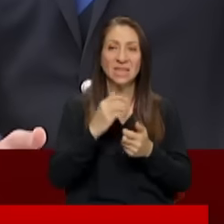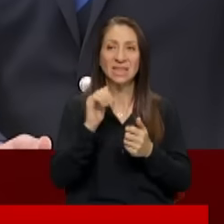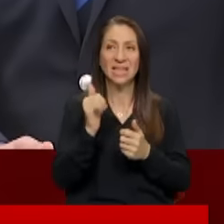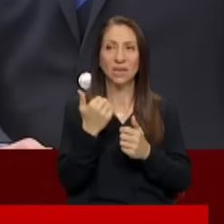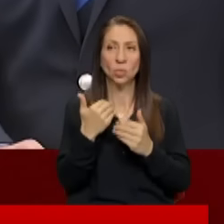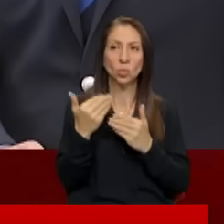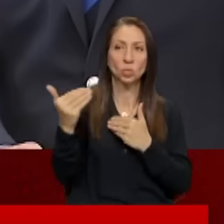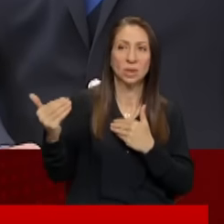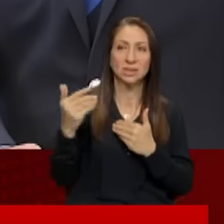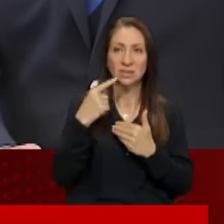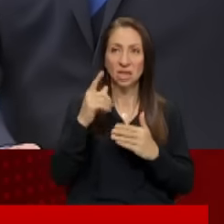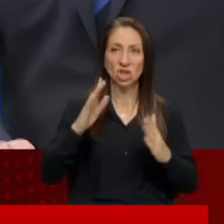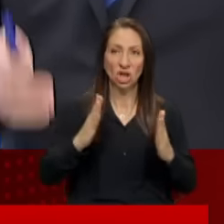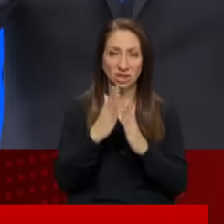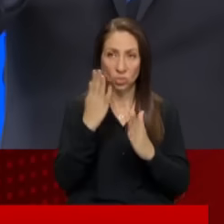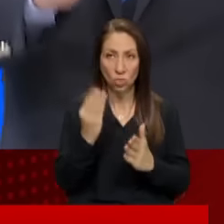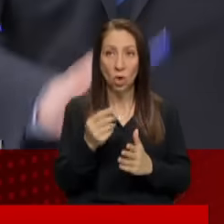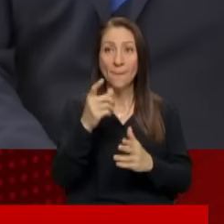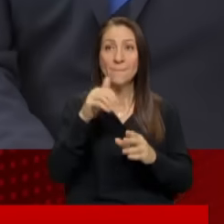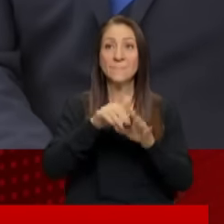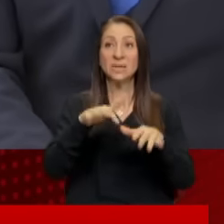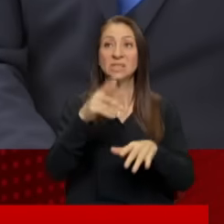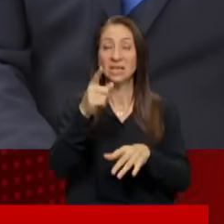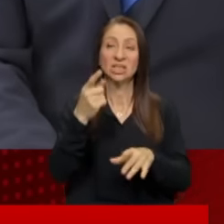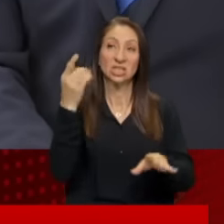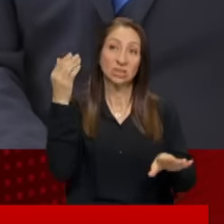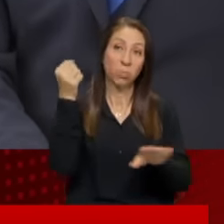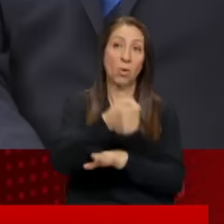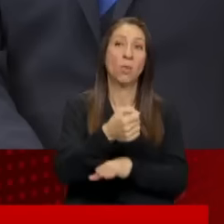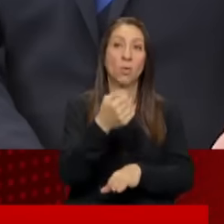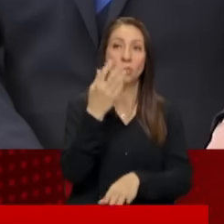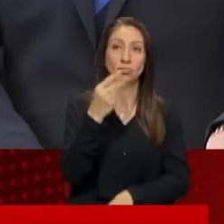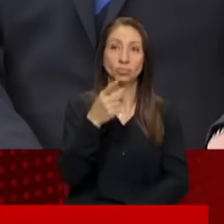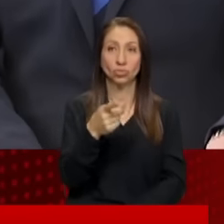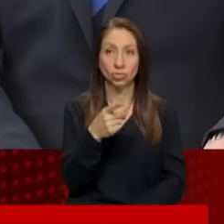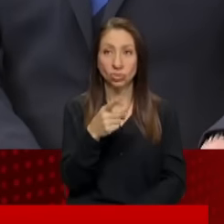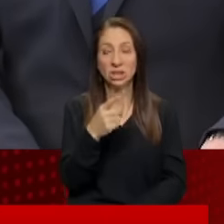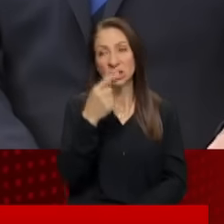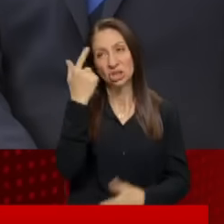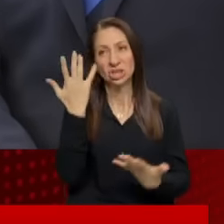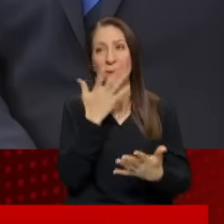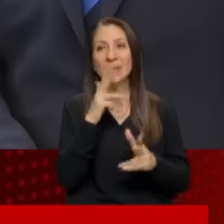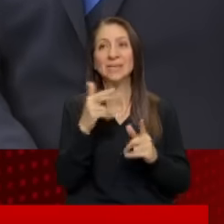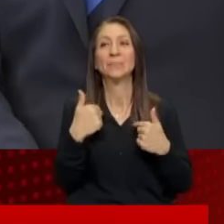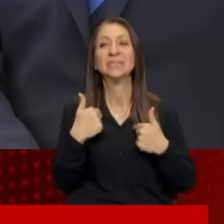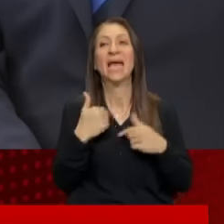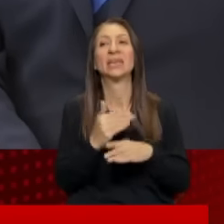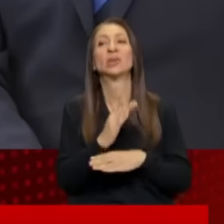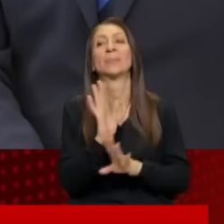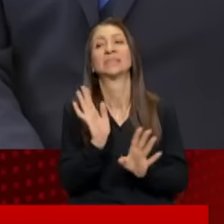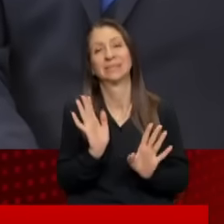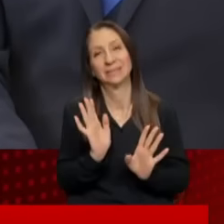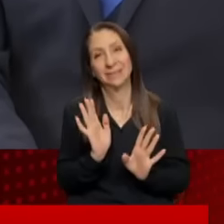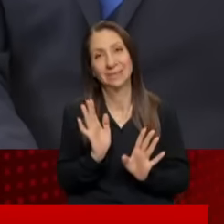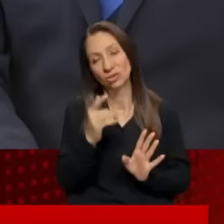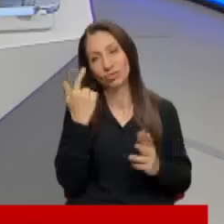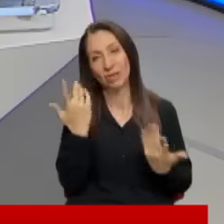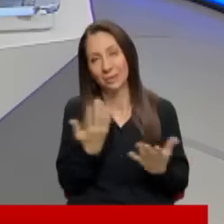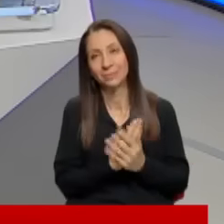değerlerinden uzaklaştırır diye karşı çıkıyorlar. İşte meclisteki de karşılığı böyle olmuş. İnşallah benzerleri bizde yaşanmaz, hiçbir zaman da yaşanmaz.